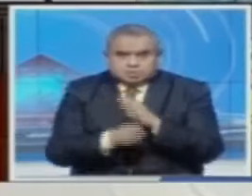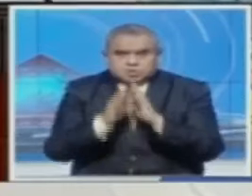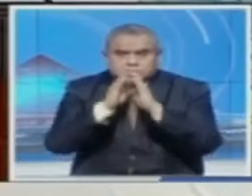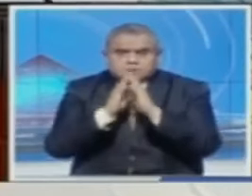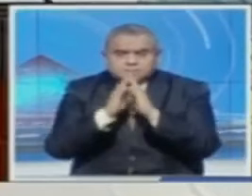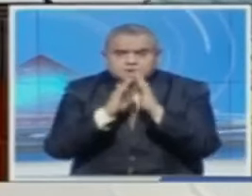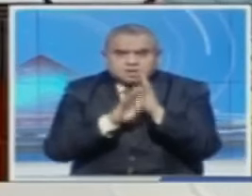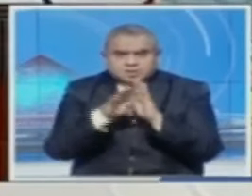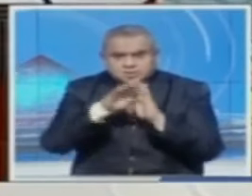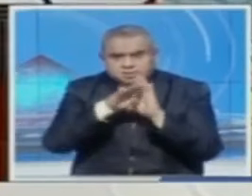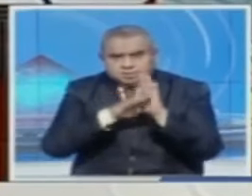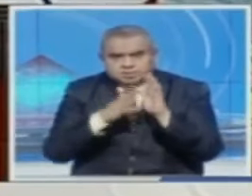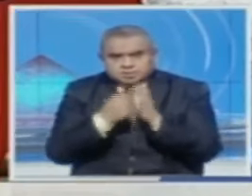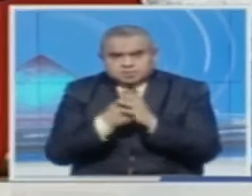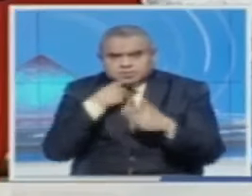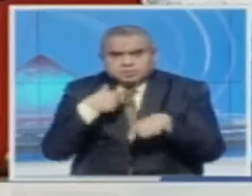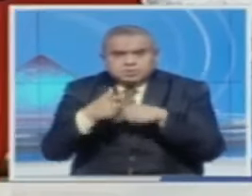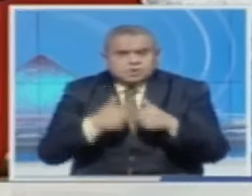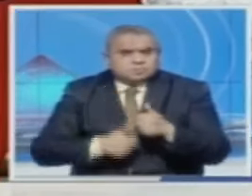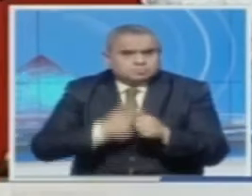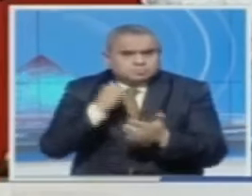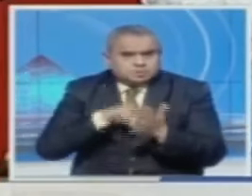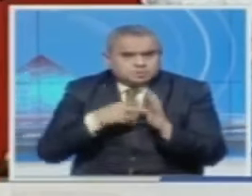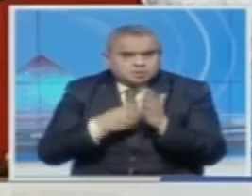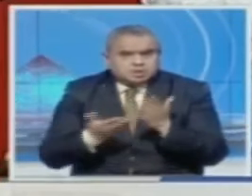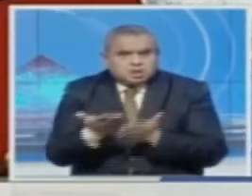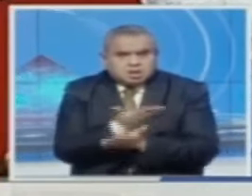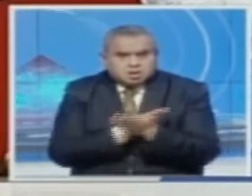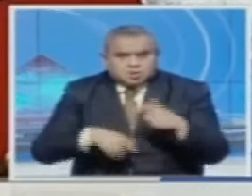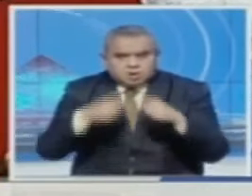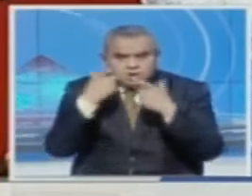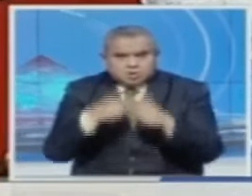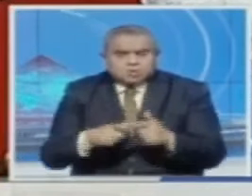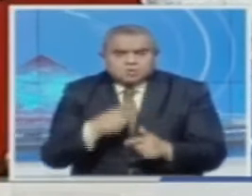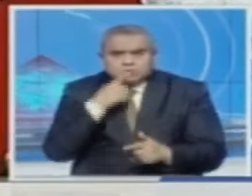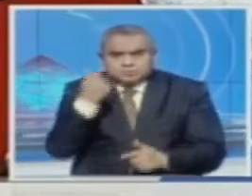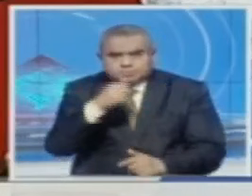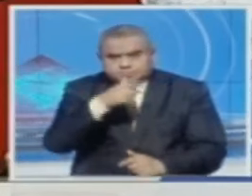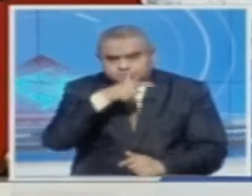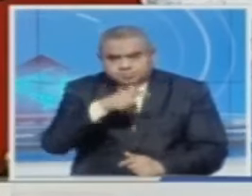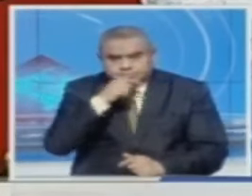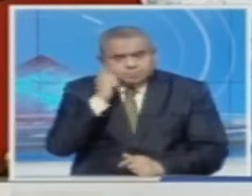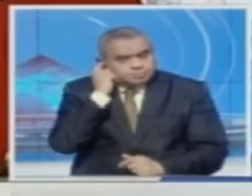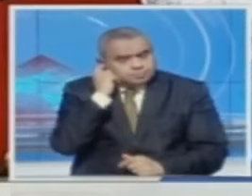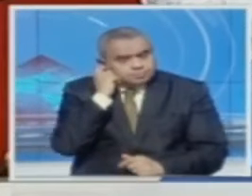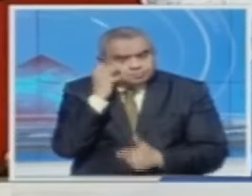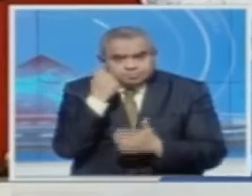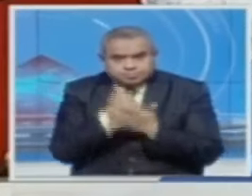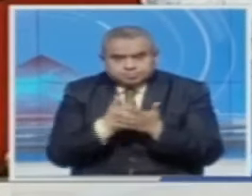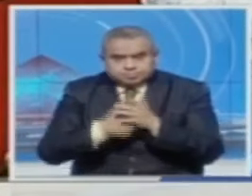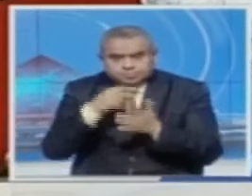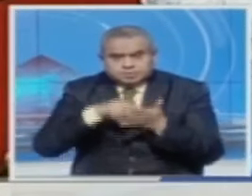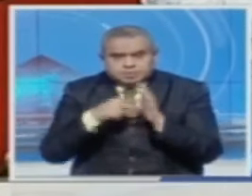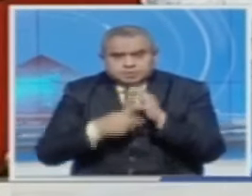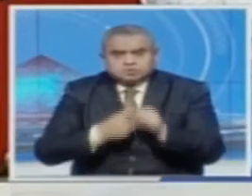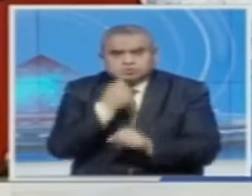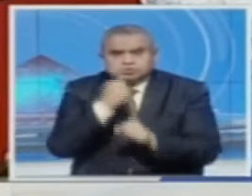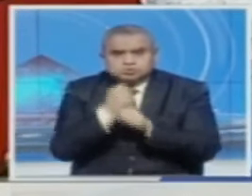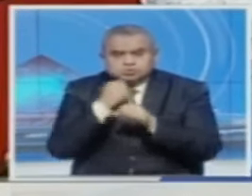عن طريق الاستراتيجية الوطنية والحوار الوطني، وكما قلتم معالي الوزير هذه فضاءات